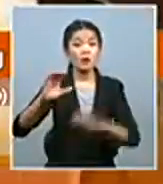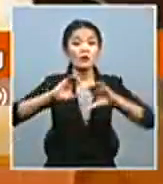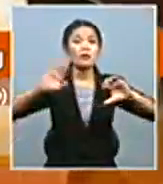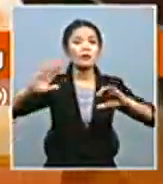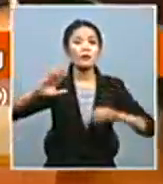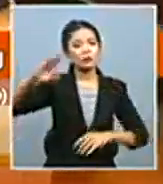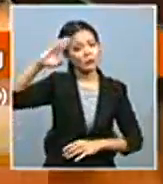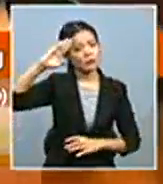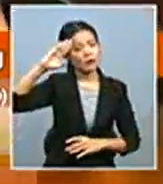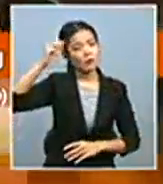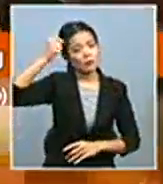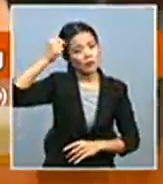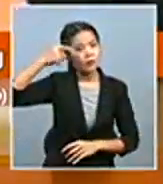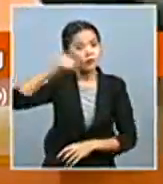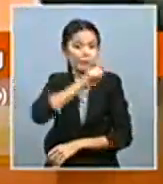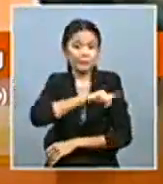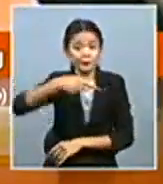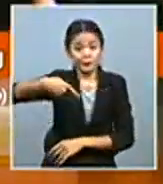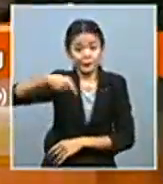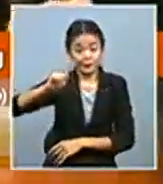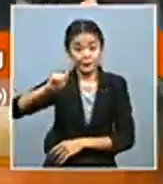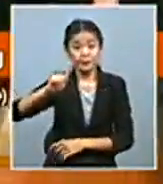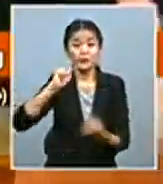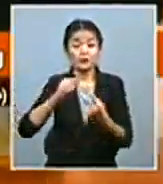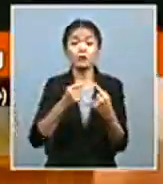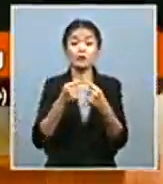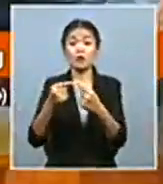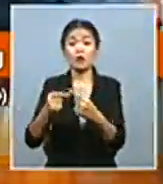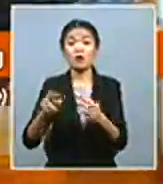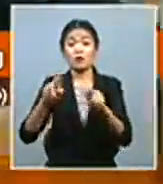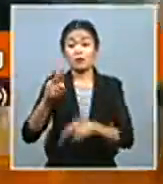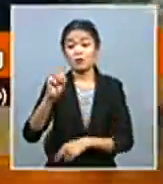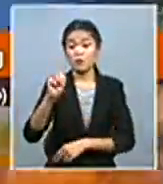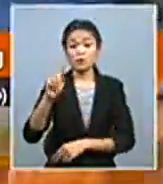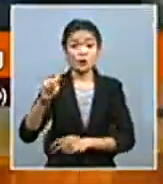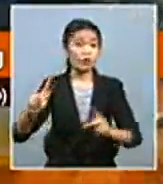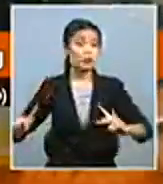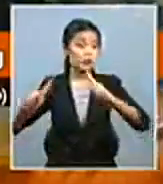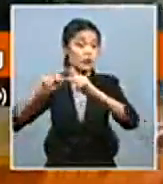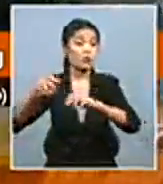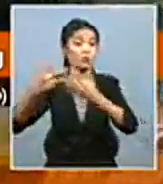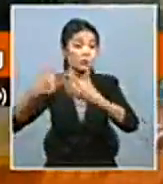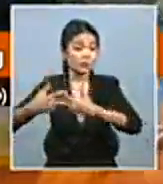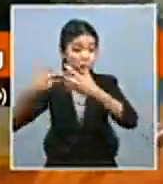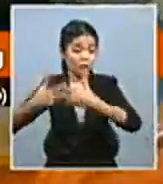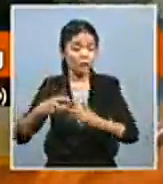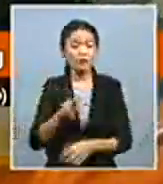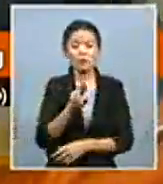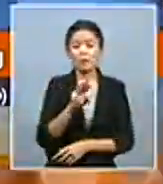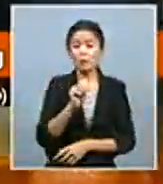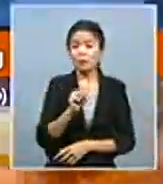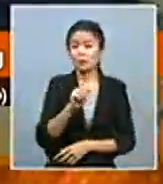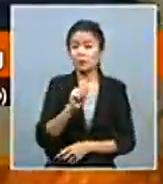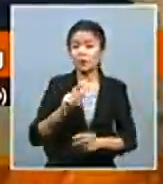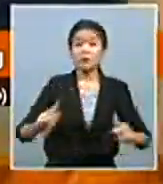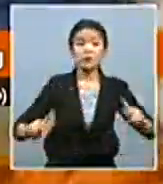ยหนึ่งนะคะต่อจากนั้นก็เป็นรัฐมนตรีว่าการกระทรวงอุตสาหกรรมในรัฐบาลของพลเอกชาติชายชุนทวันเป็นรัฐมนตรีว่าการกระทรวงมหาดไทยในรัฐบา